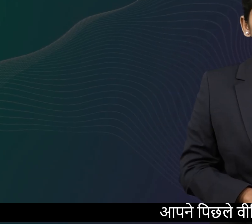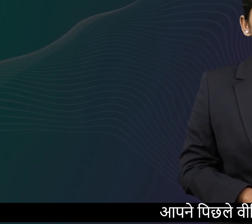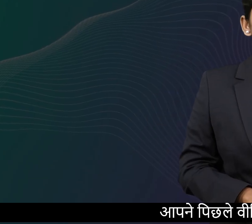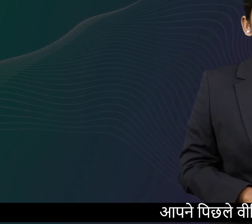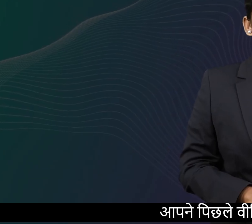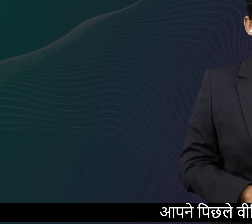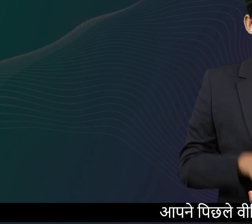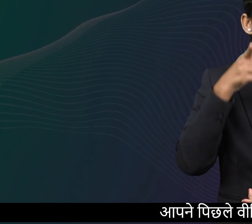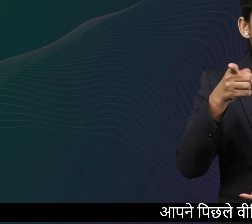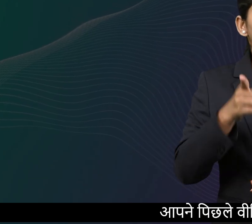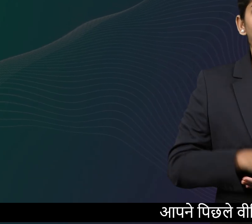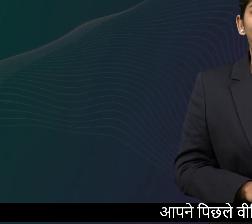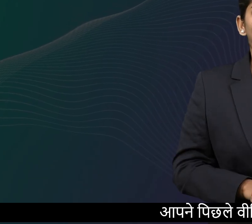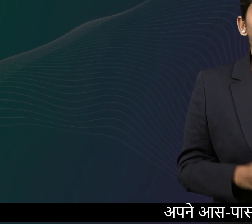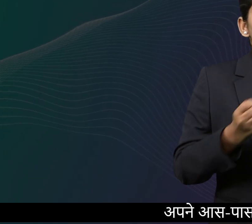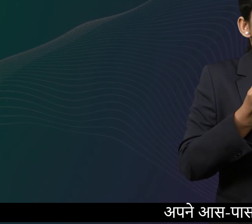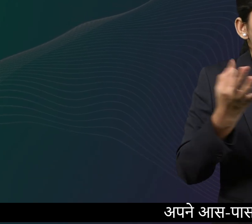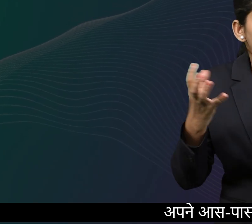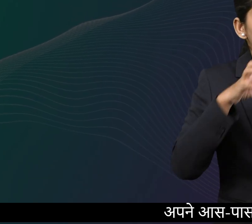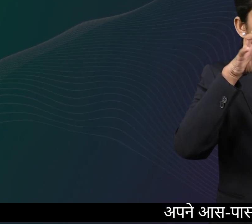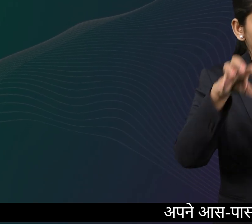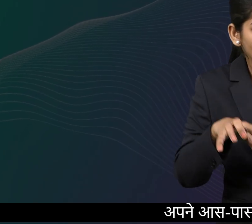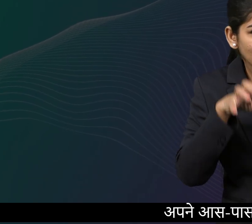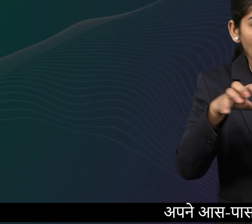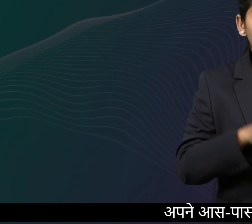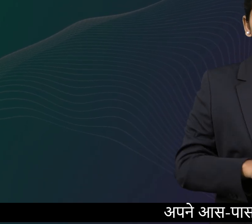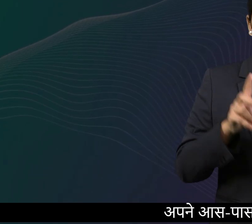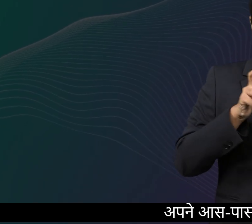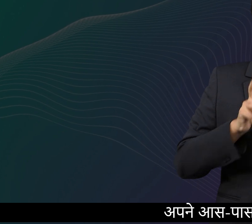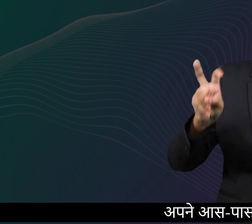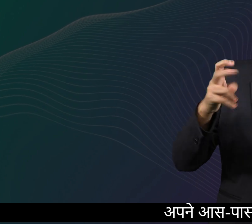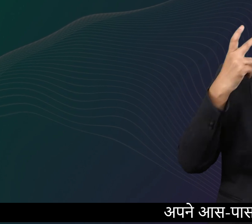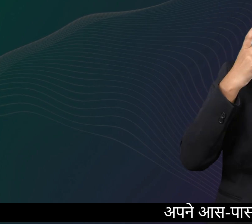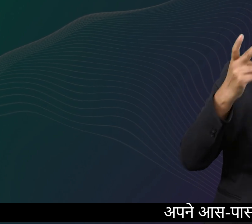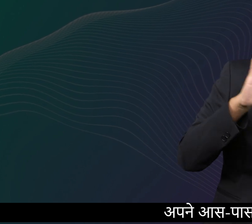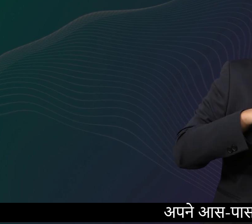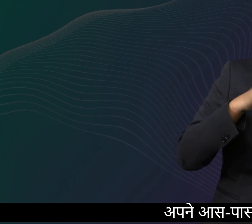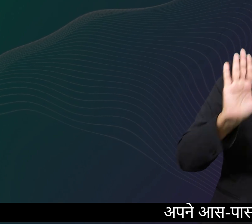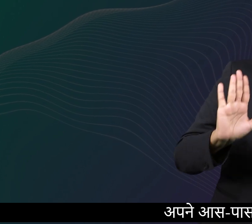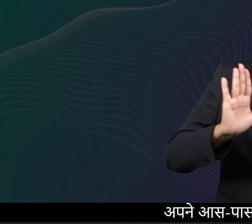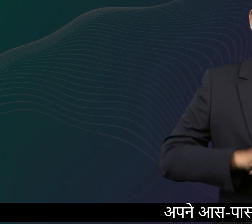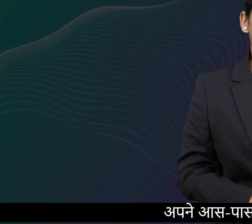आपने पिछले वीडियो में अपनी यात्रा के दौरान अपने आसपास कई तरह के जानवर देखे हैं।